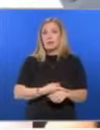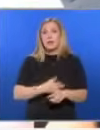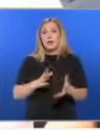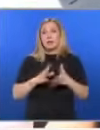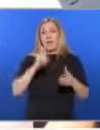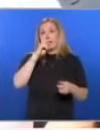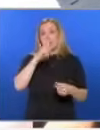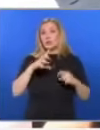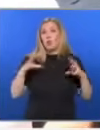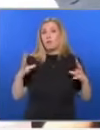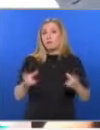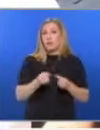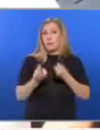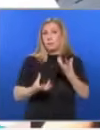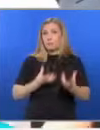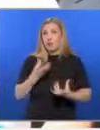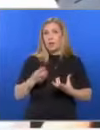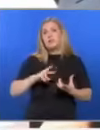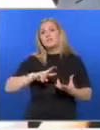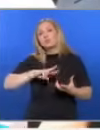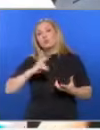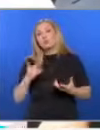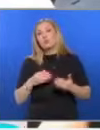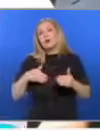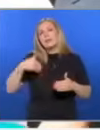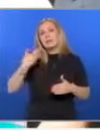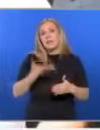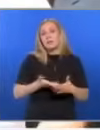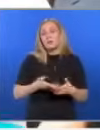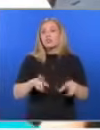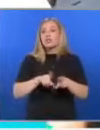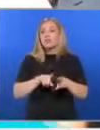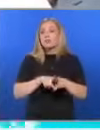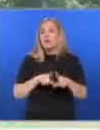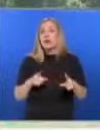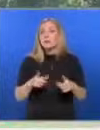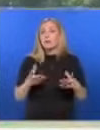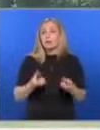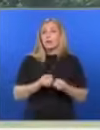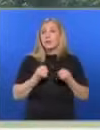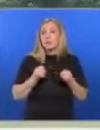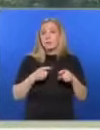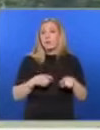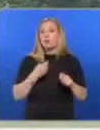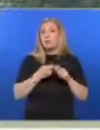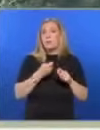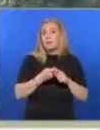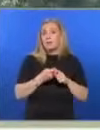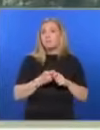пожара. Всичко останало е последващо, както и това, евентуално да установим извършител. Задвижили сме